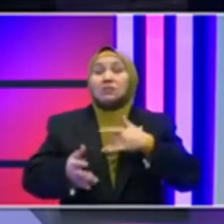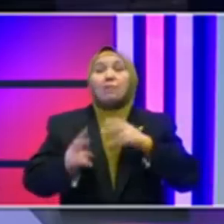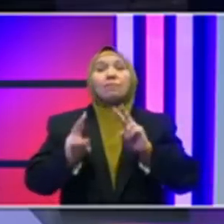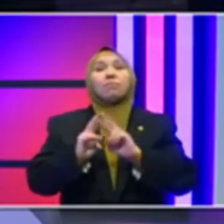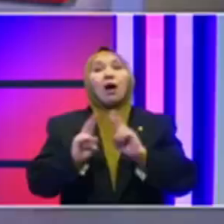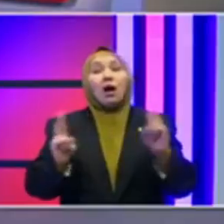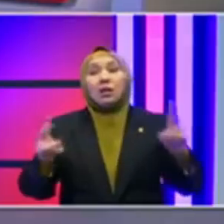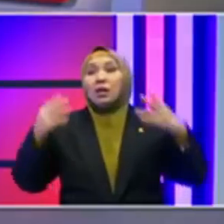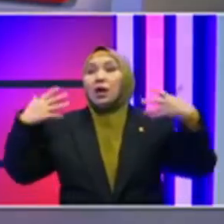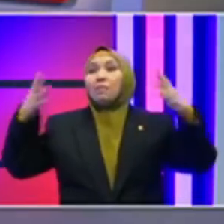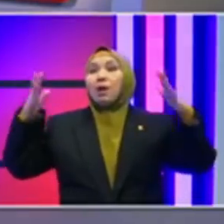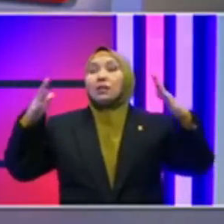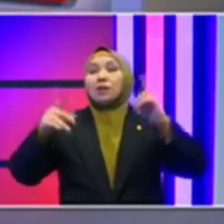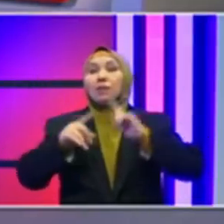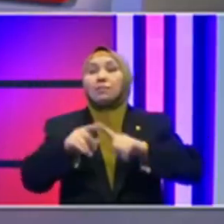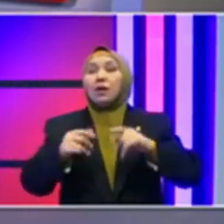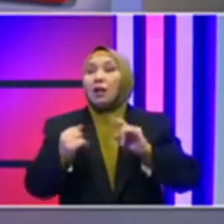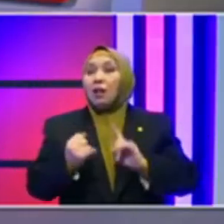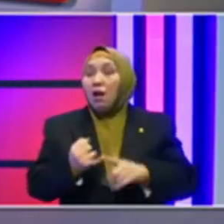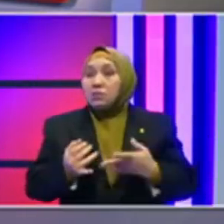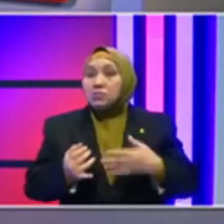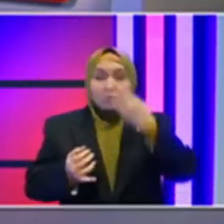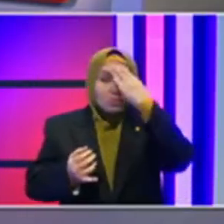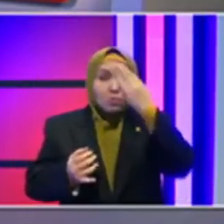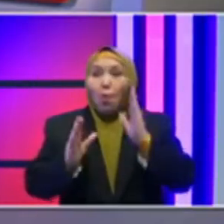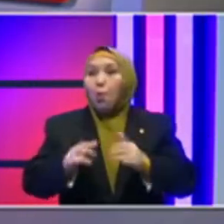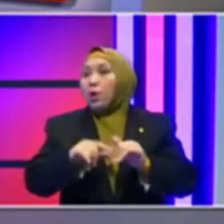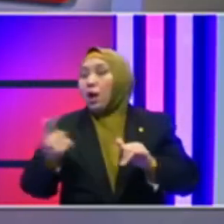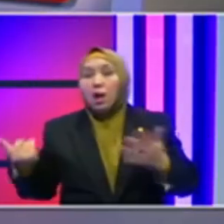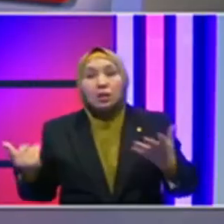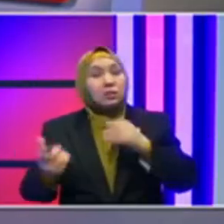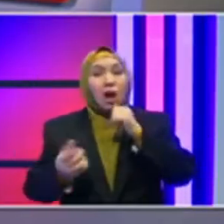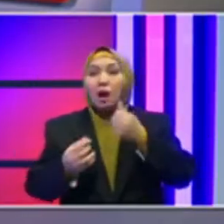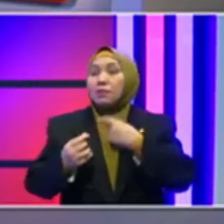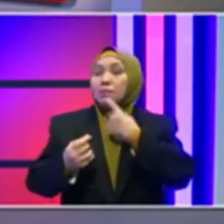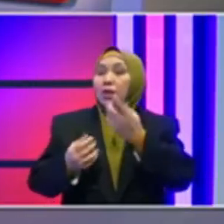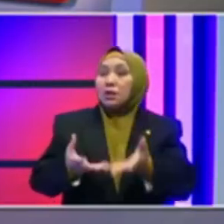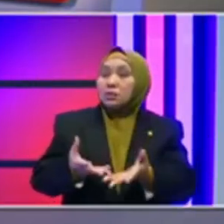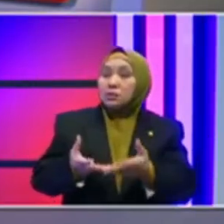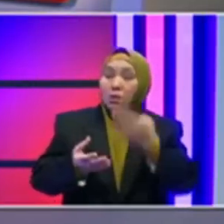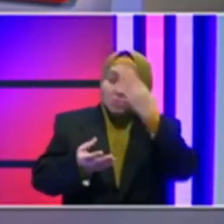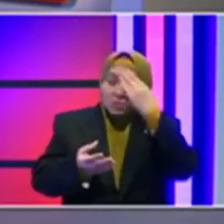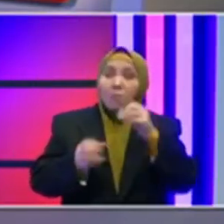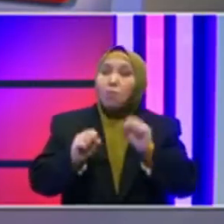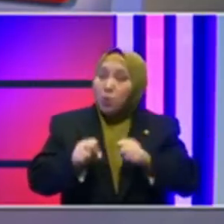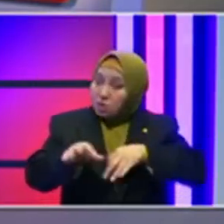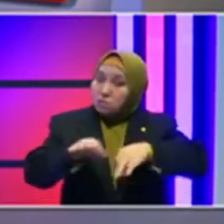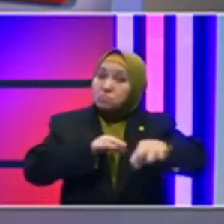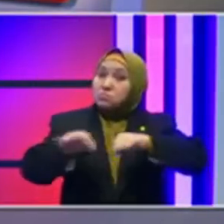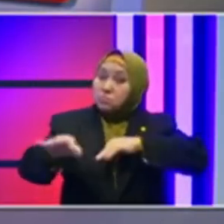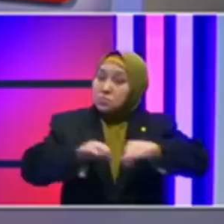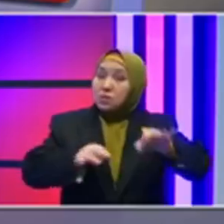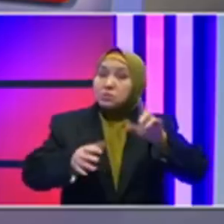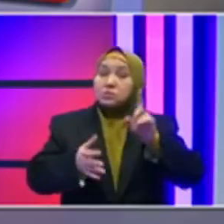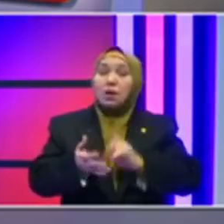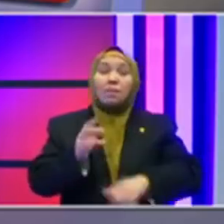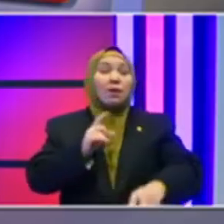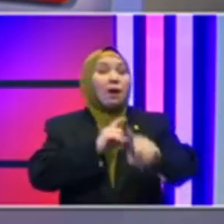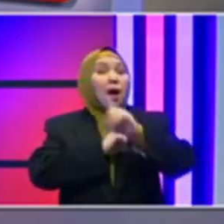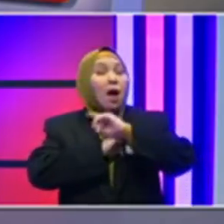tapi dia sujud orang lain tak pula dinyatakan bersujud Jelaskan apa yang dilakukan Firaun